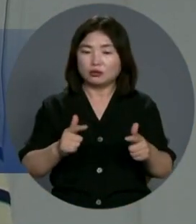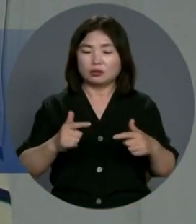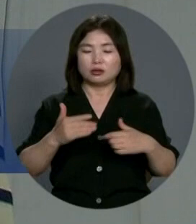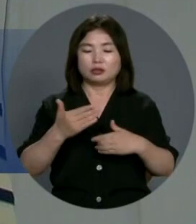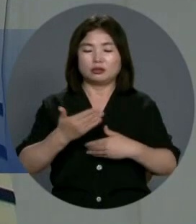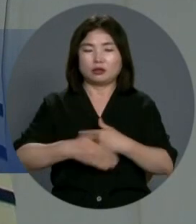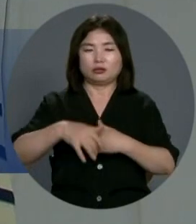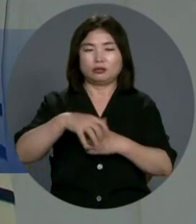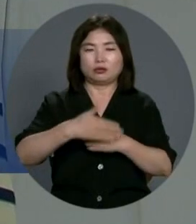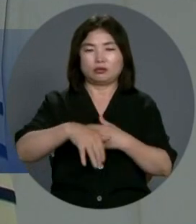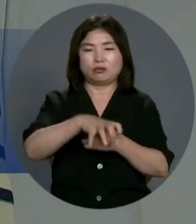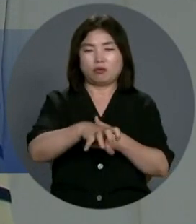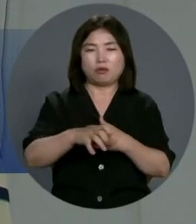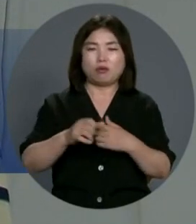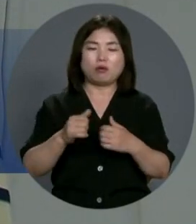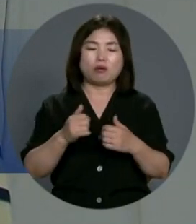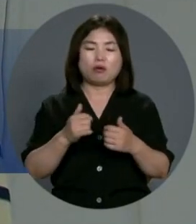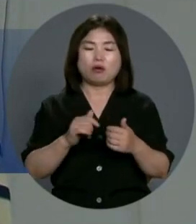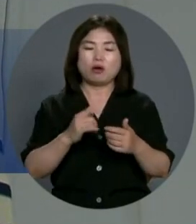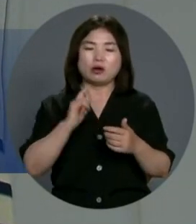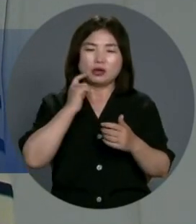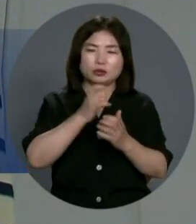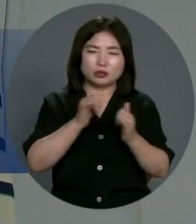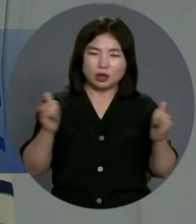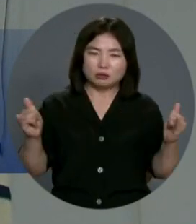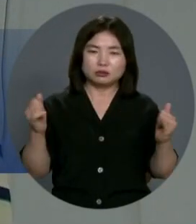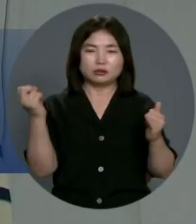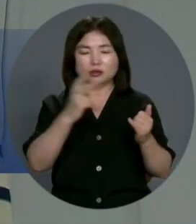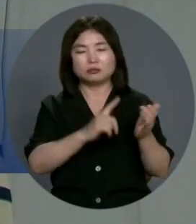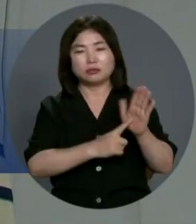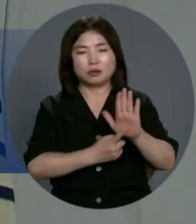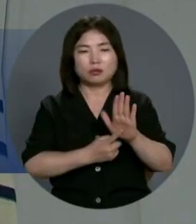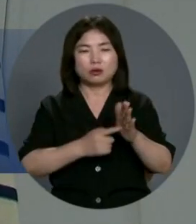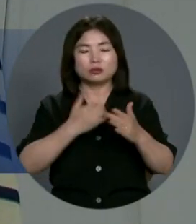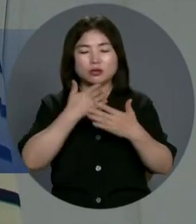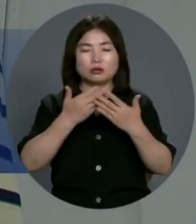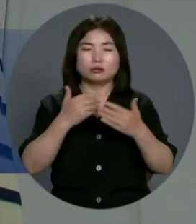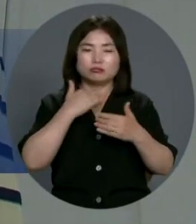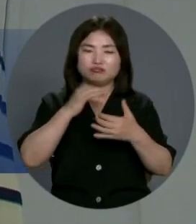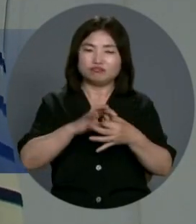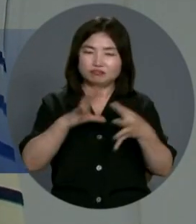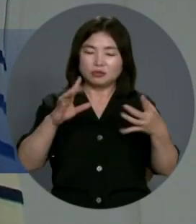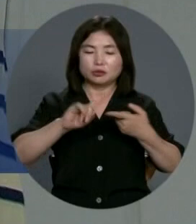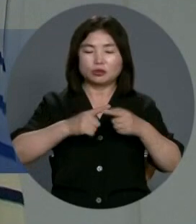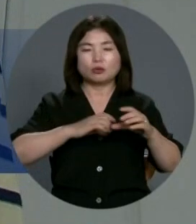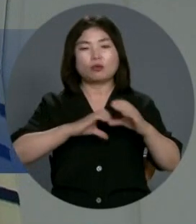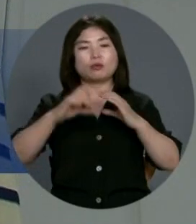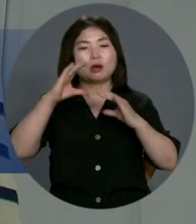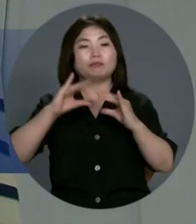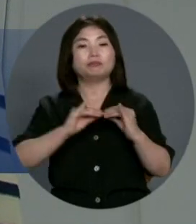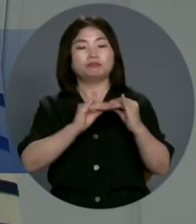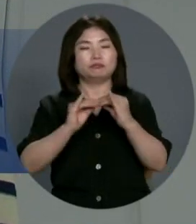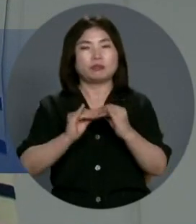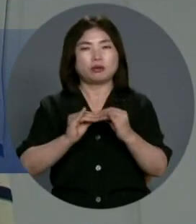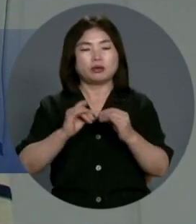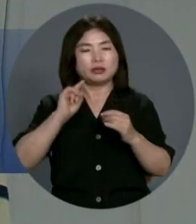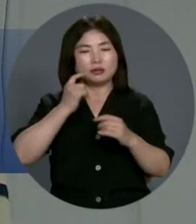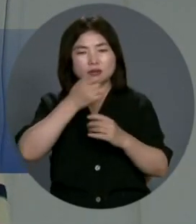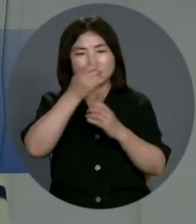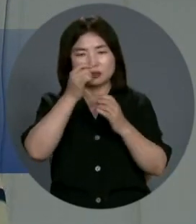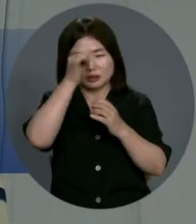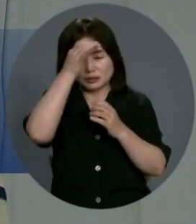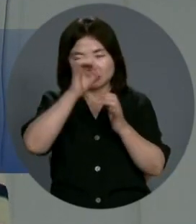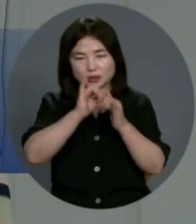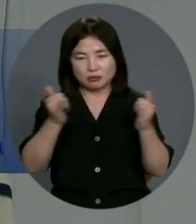지역의 근현대 예술인 분들을 재조명하고 이제 그들 세대를 뛰어넘는 소통과 공감, 그리고 예술인들